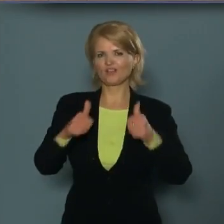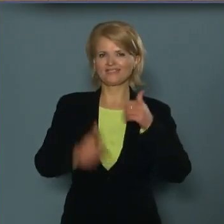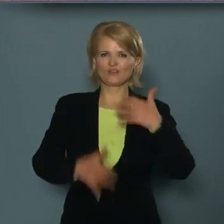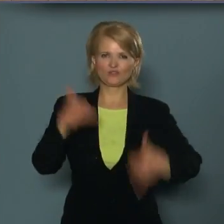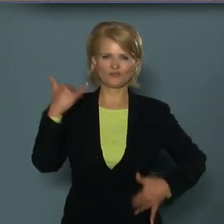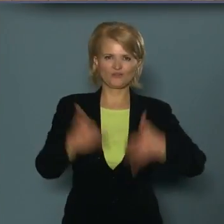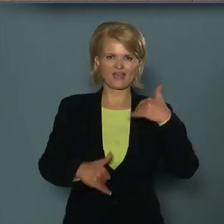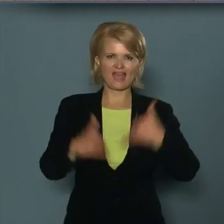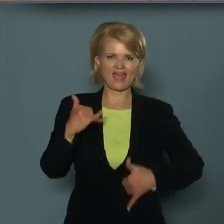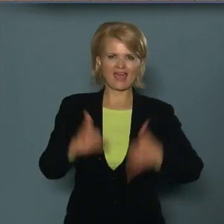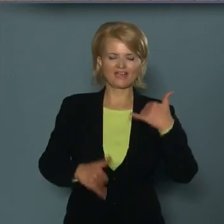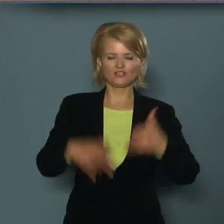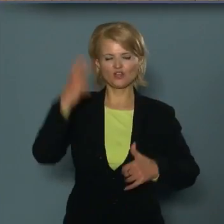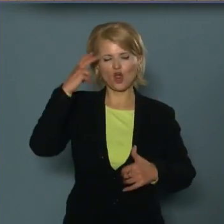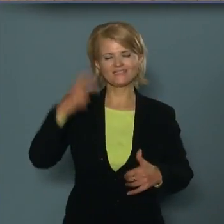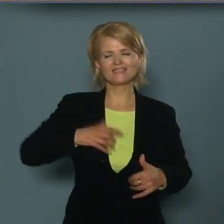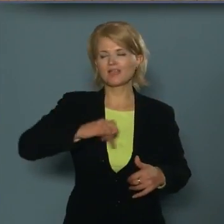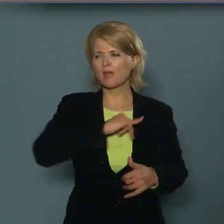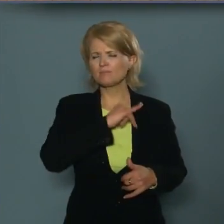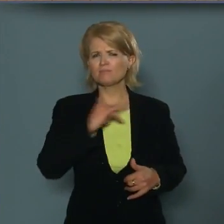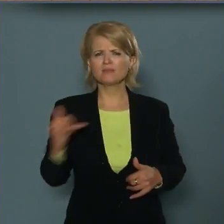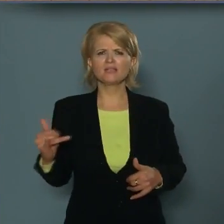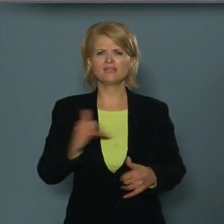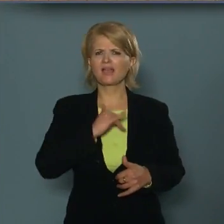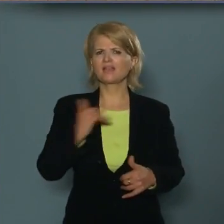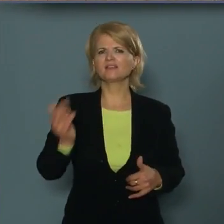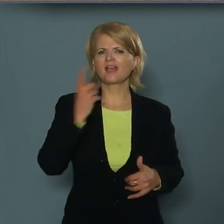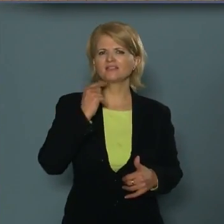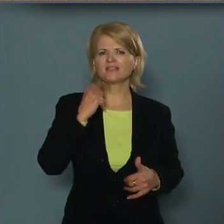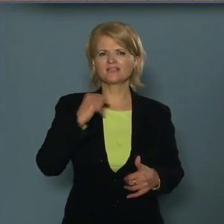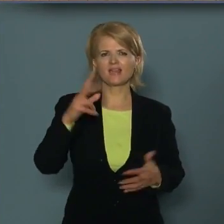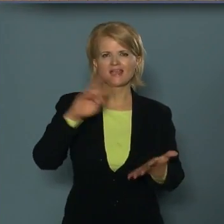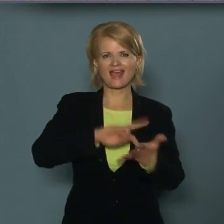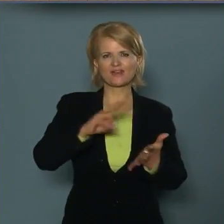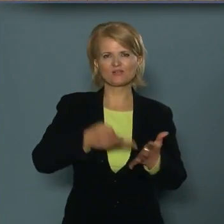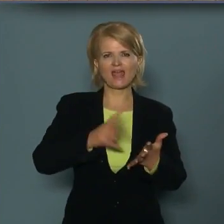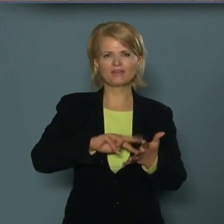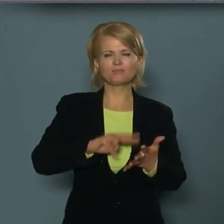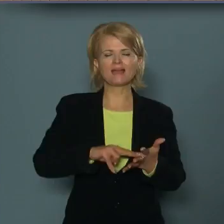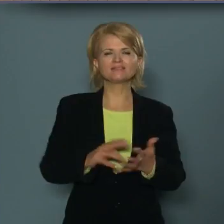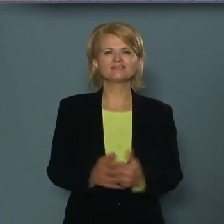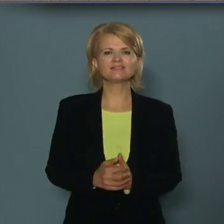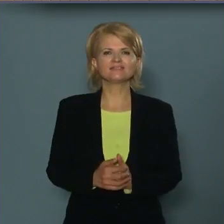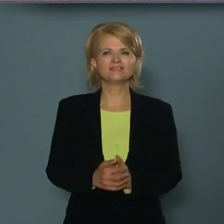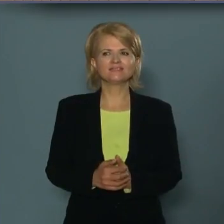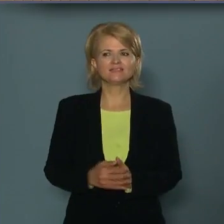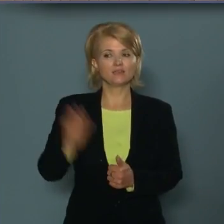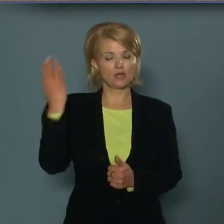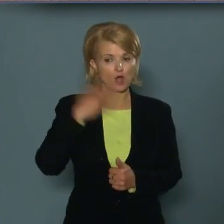Fantasztikus verseny, ez azt hiszem, hogy mindenkinek szólhatna a kerületben, tehát hogyha megszületnek